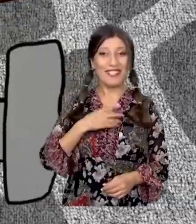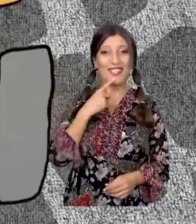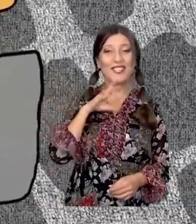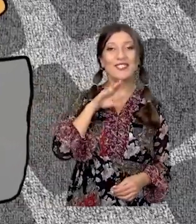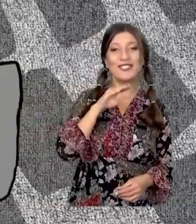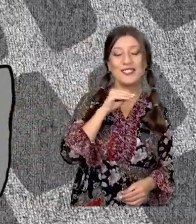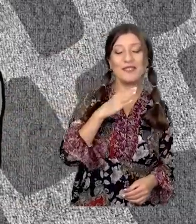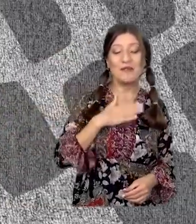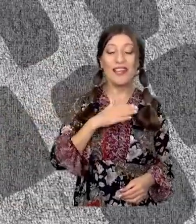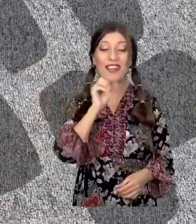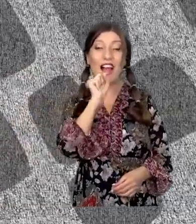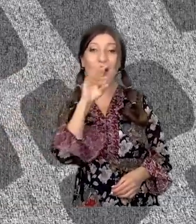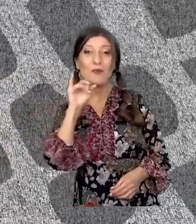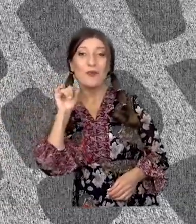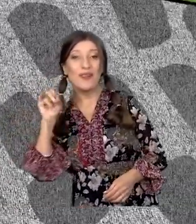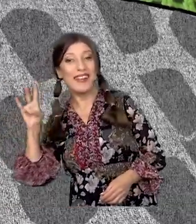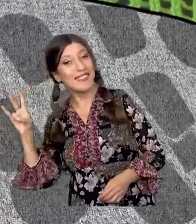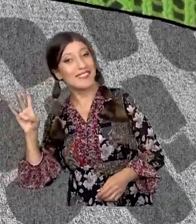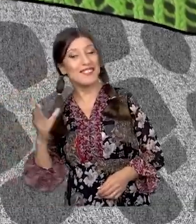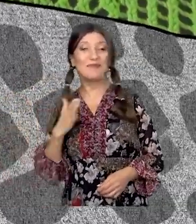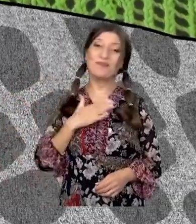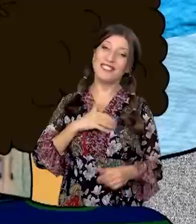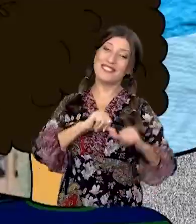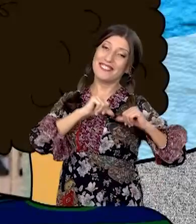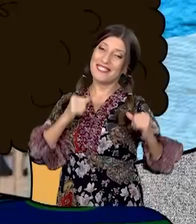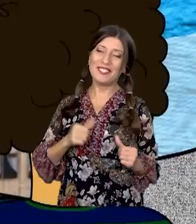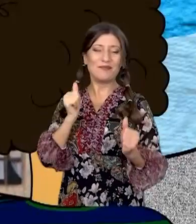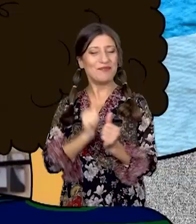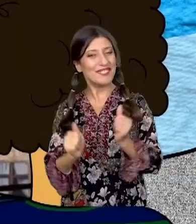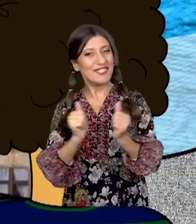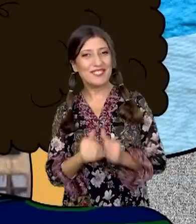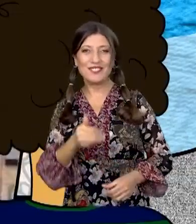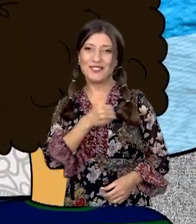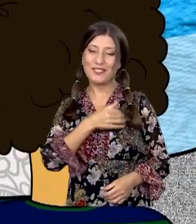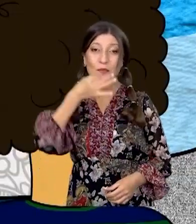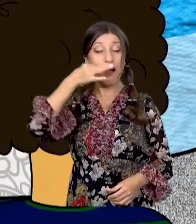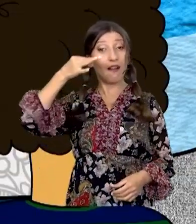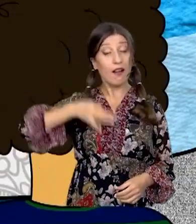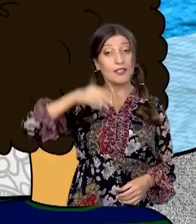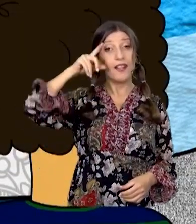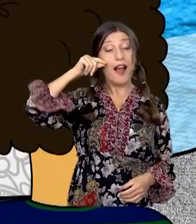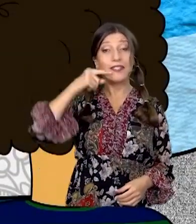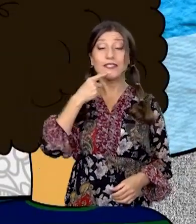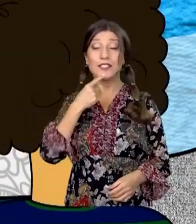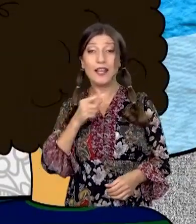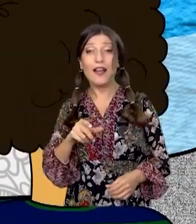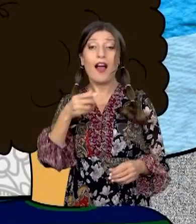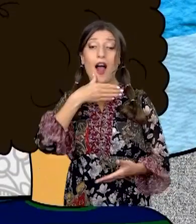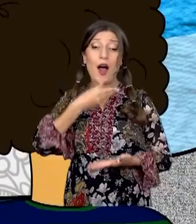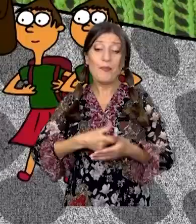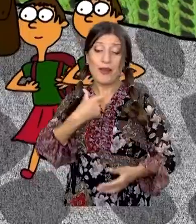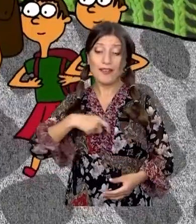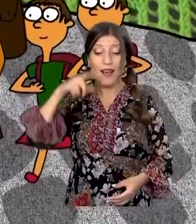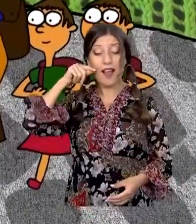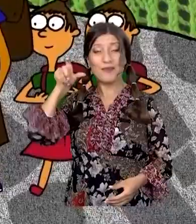Մենք սիրում ենք մեր լեզուն և մեր այբուբենը, մեր սրտերն է միշտ ուզում քաղցր հայեփենը, նա